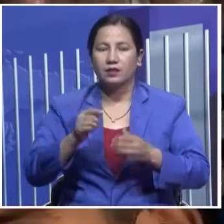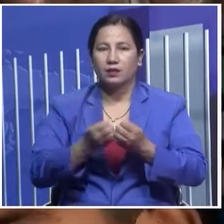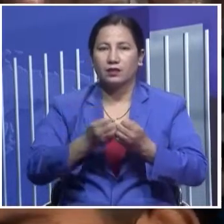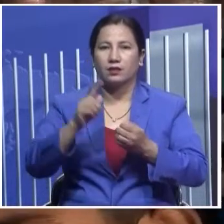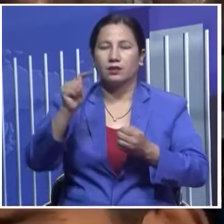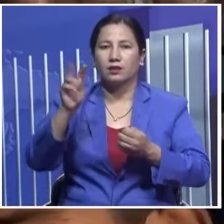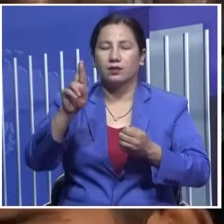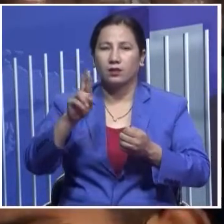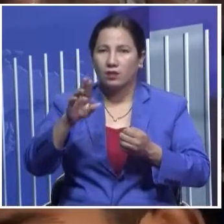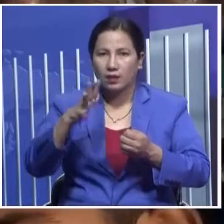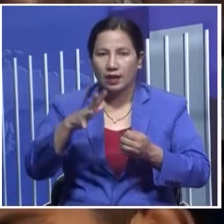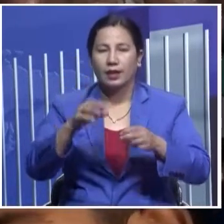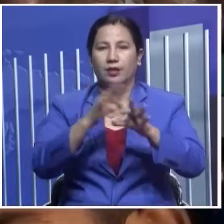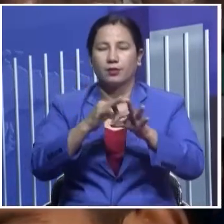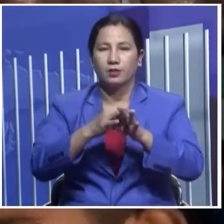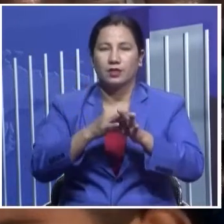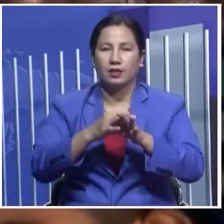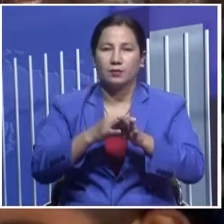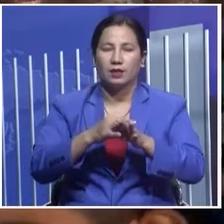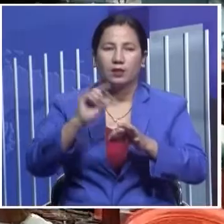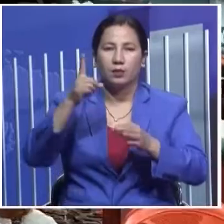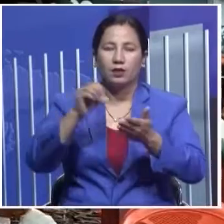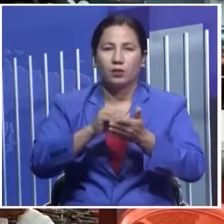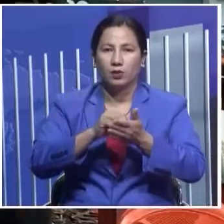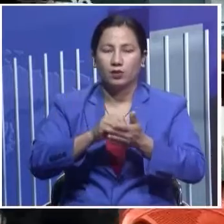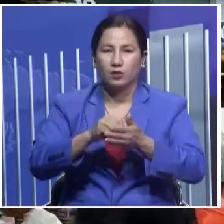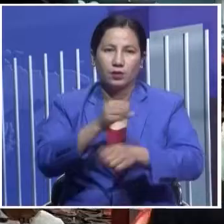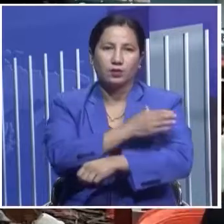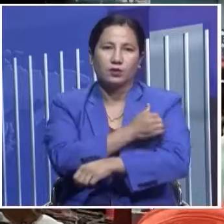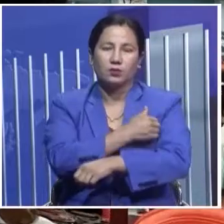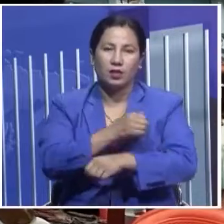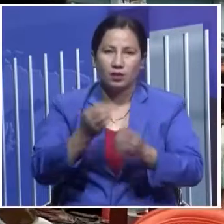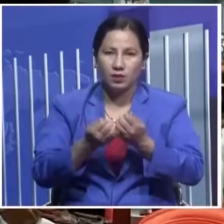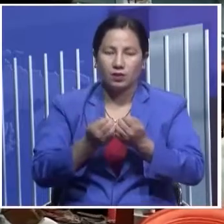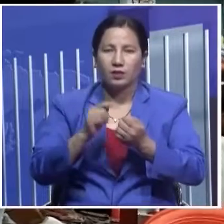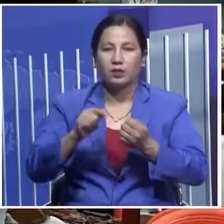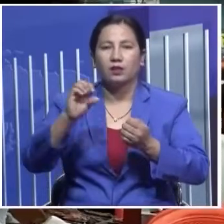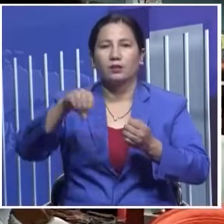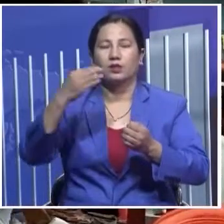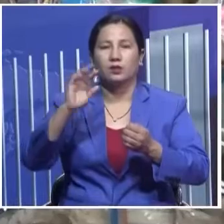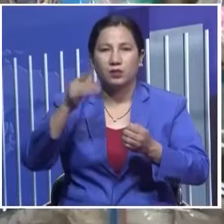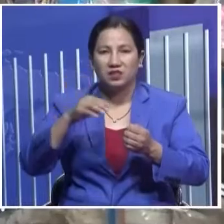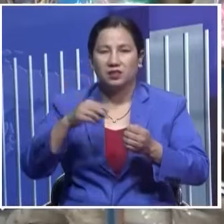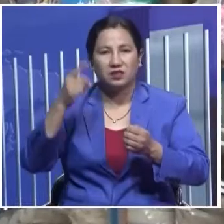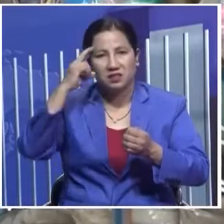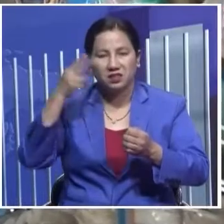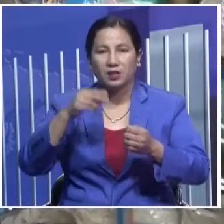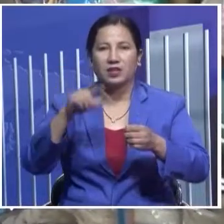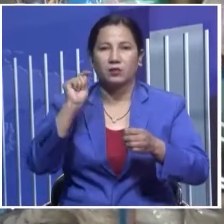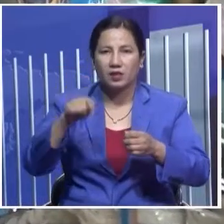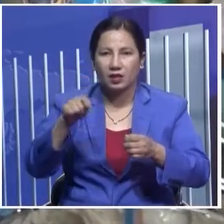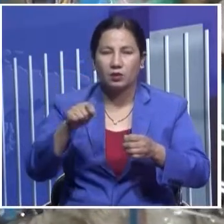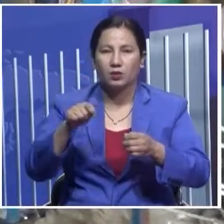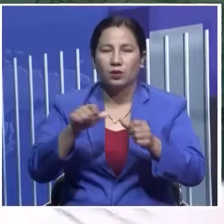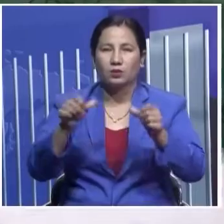करको दायरामा नआएका व्यवसायीहरूलाई पहिलोपटक सम्झाइ बुझाइ गर्ने गरेको र त्यसपछि पनि अटेर गरेमा कानून बमोजिम कारवाही